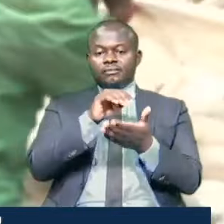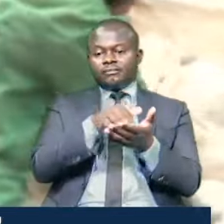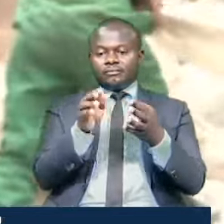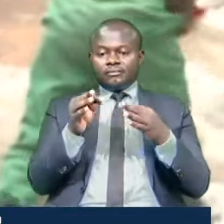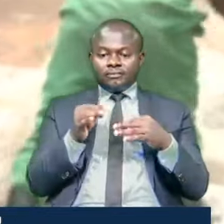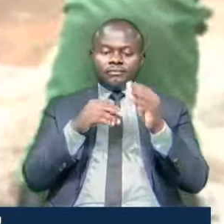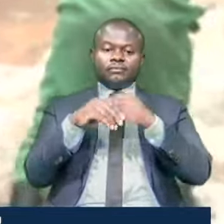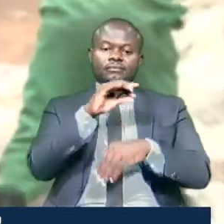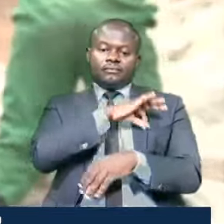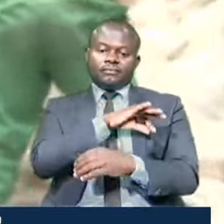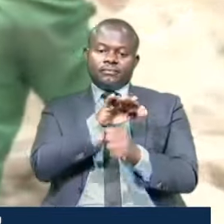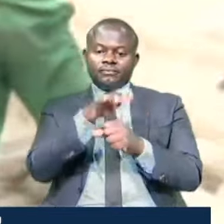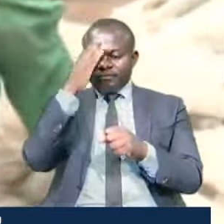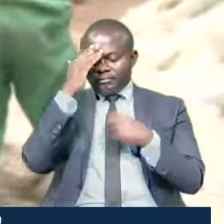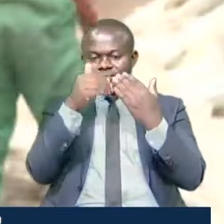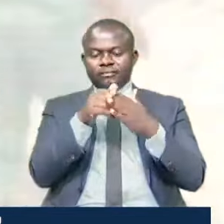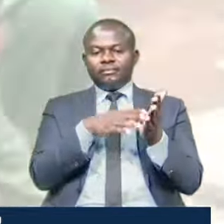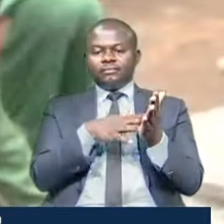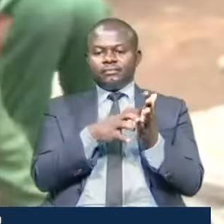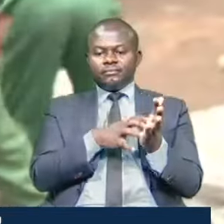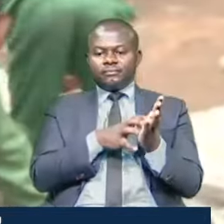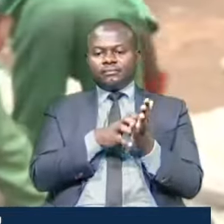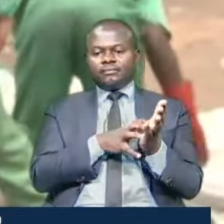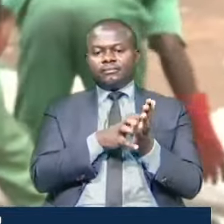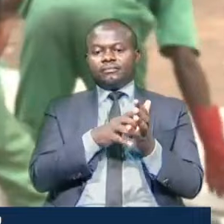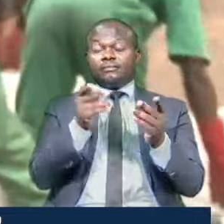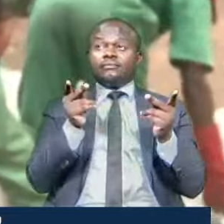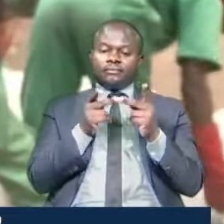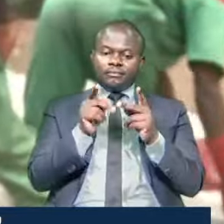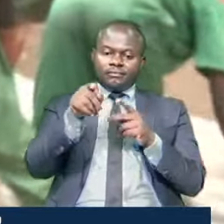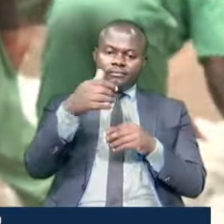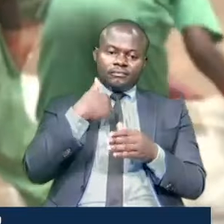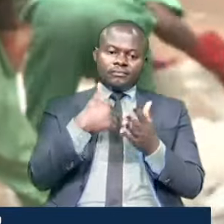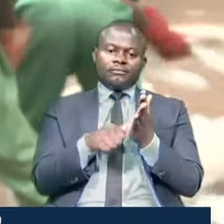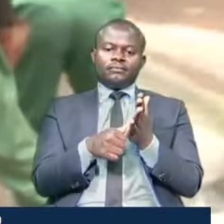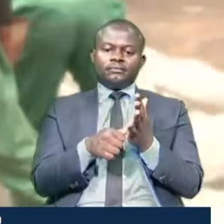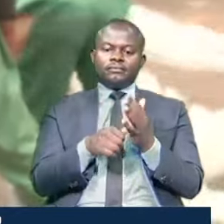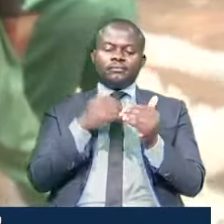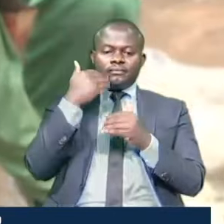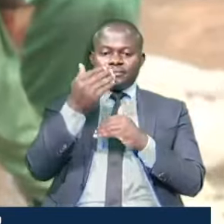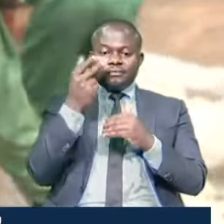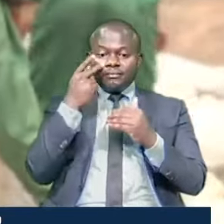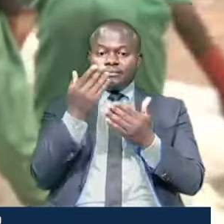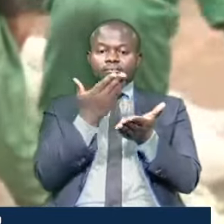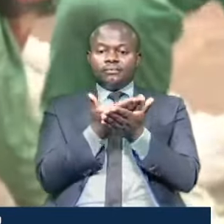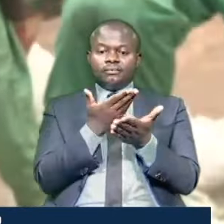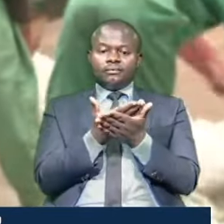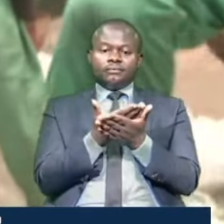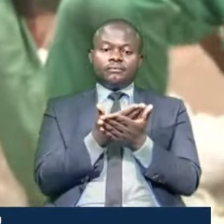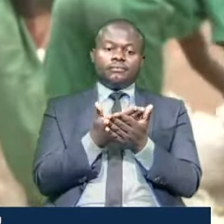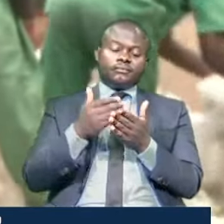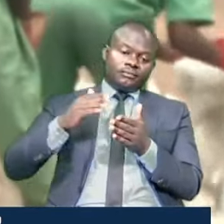inyungu nyinshi kugira ngo biguce intege. Aho rero niho tugira ibibazo ugasanga bisaba